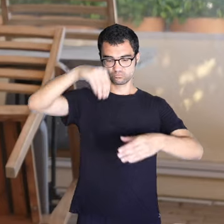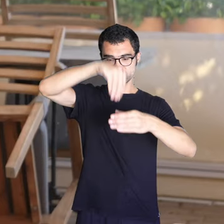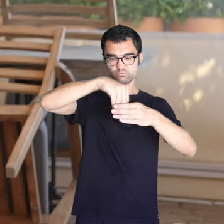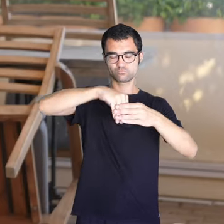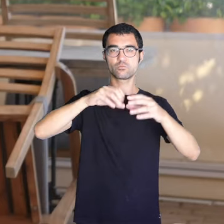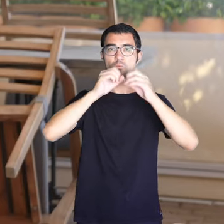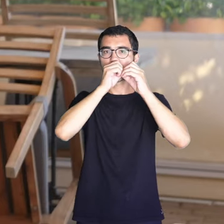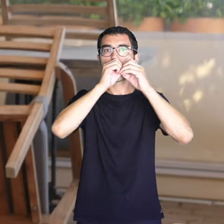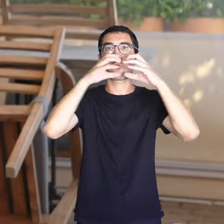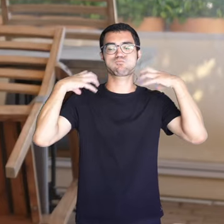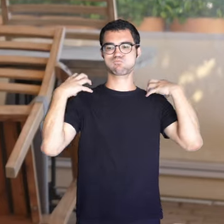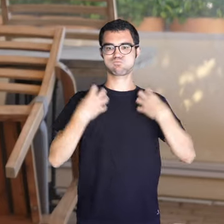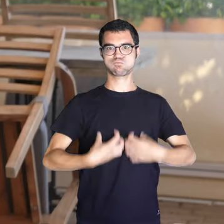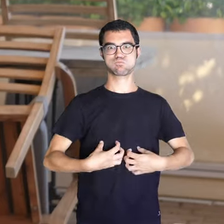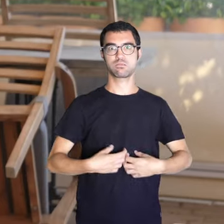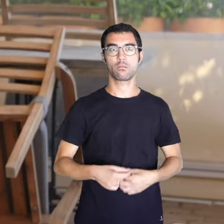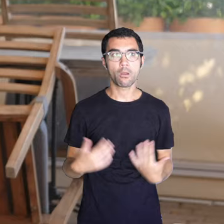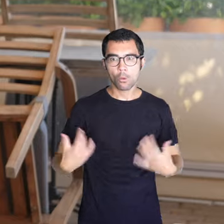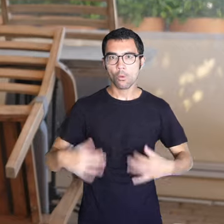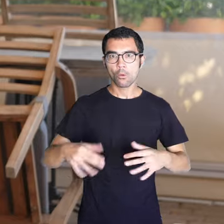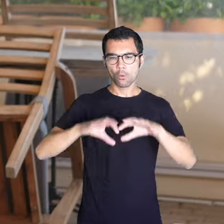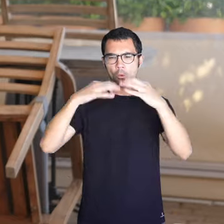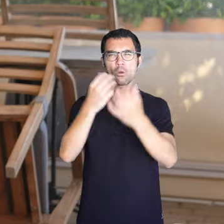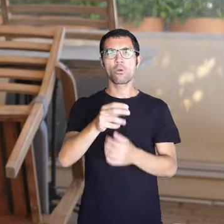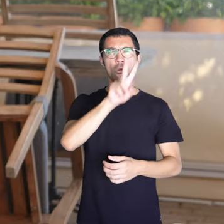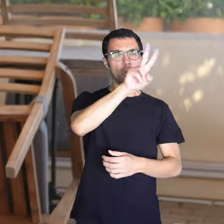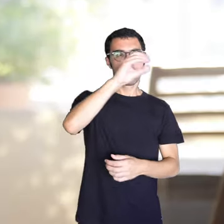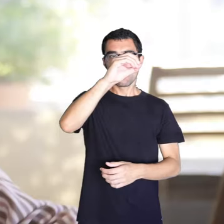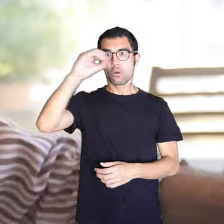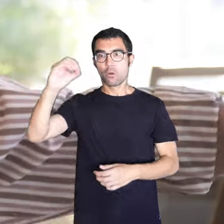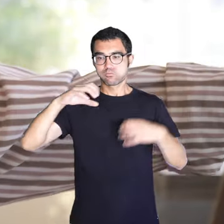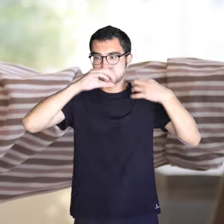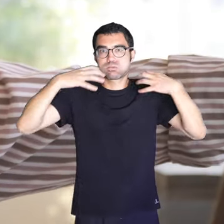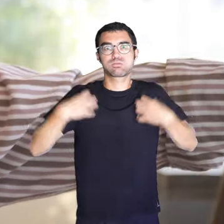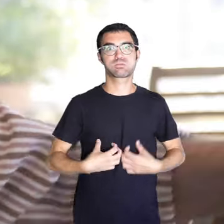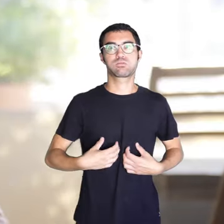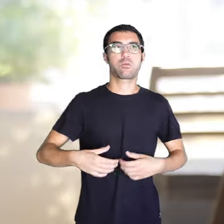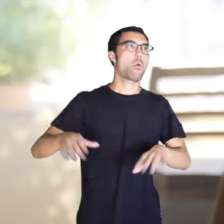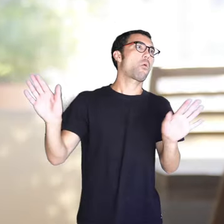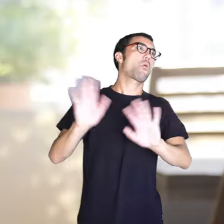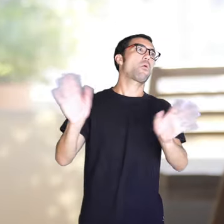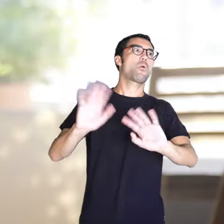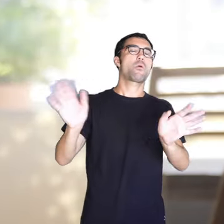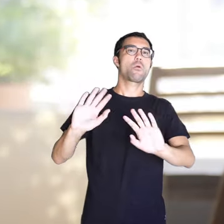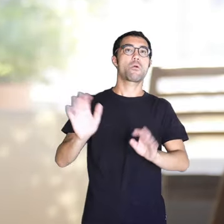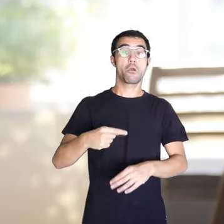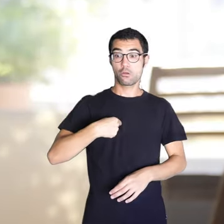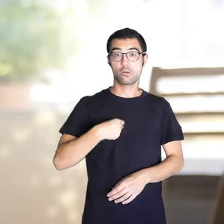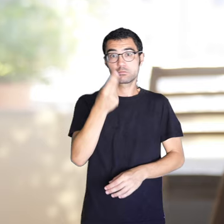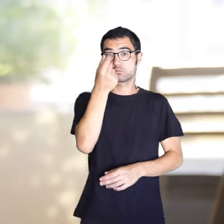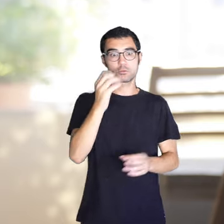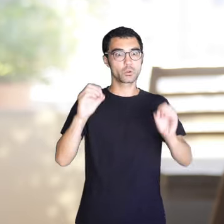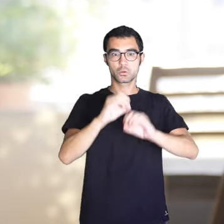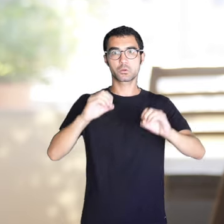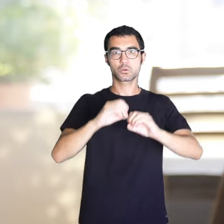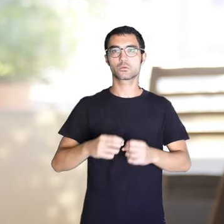menester d'haver 200 salvavides. I no m'havia de treure jo d'un mes. I vaig anar en el barco a Soles. I la calabra,